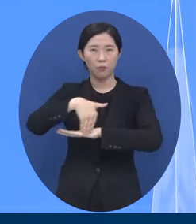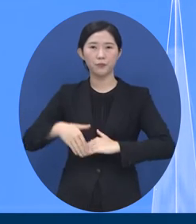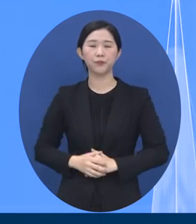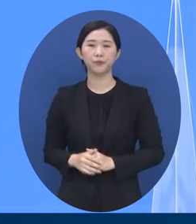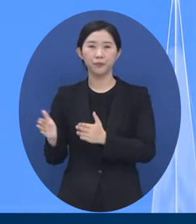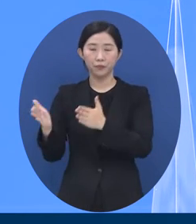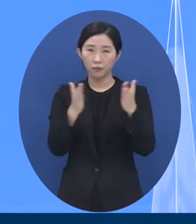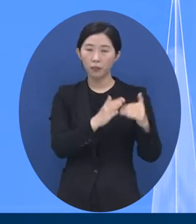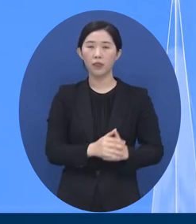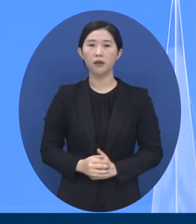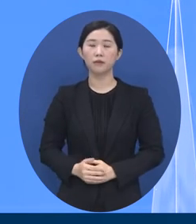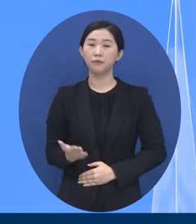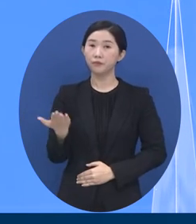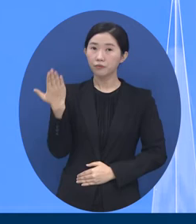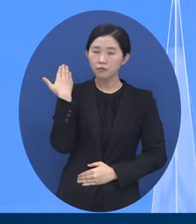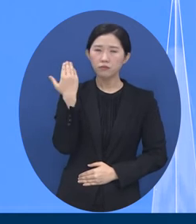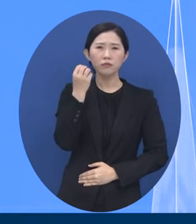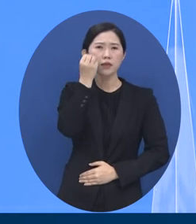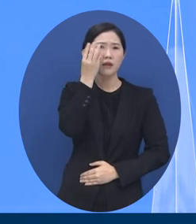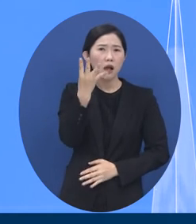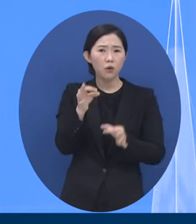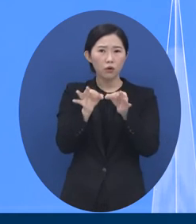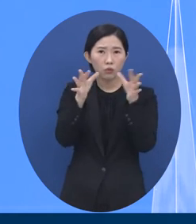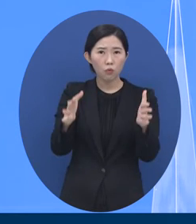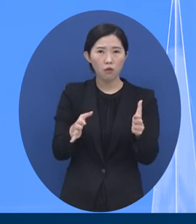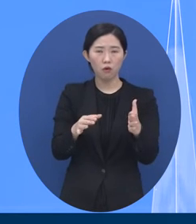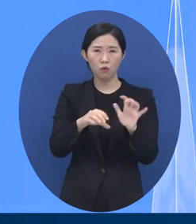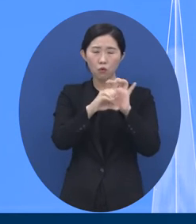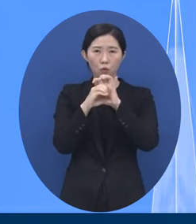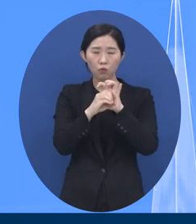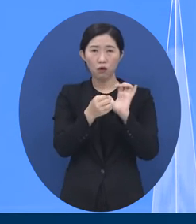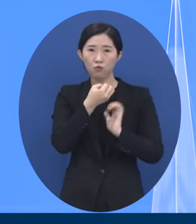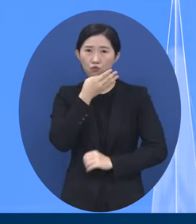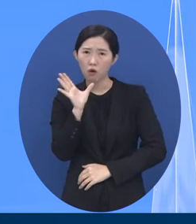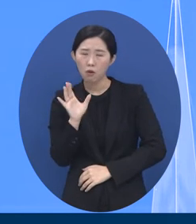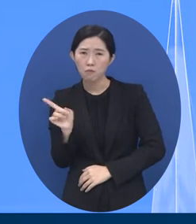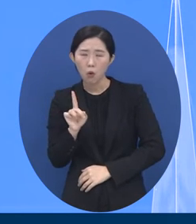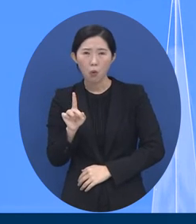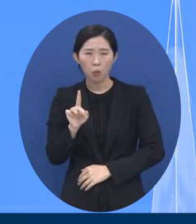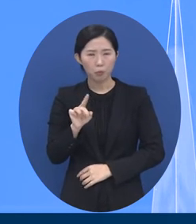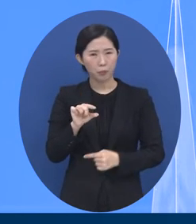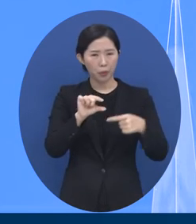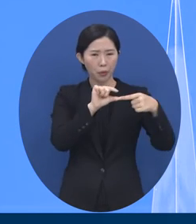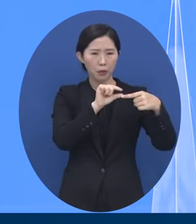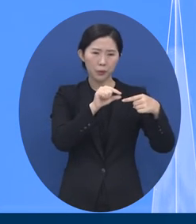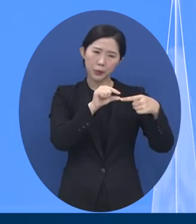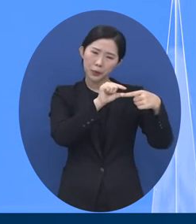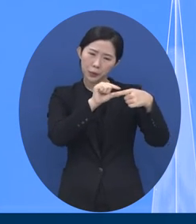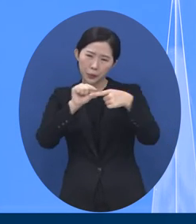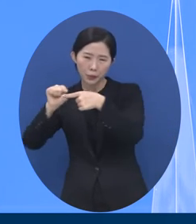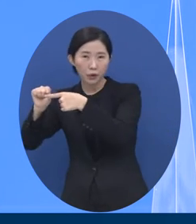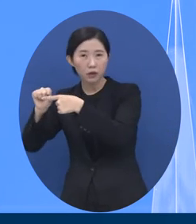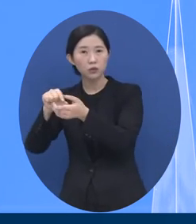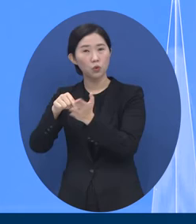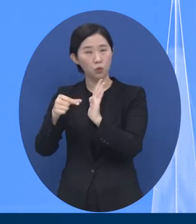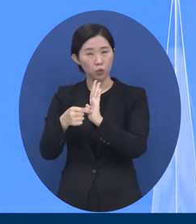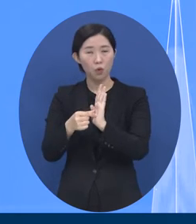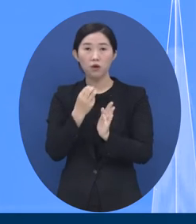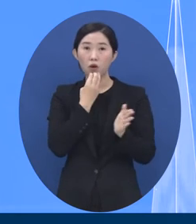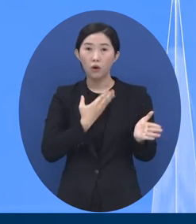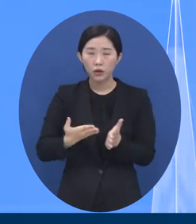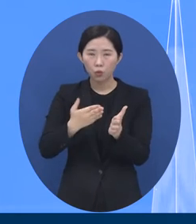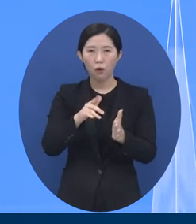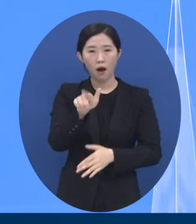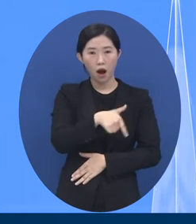약 4개월 동안 코로나19 유행은 사실 평형 상태에 가까웠습니다. 경기도의 월별